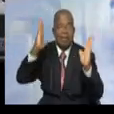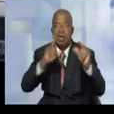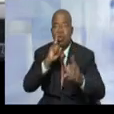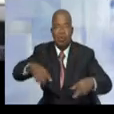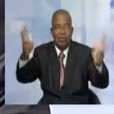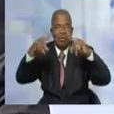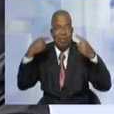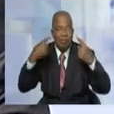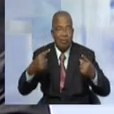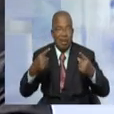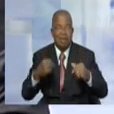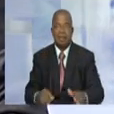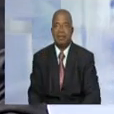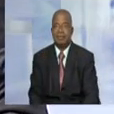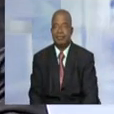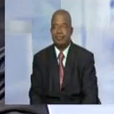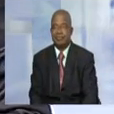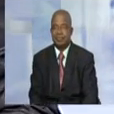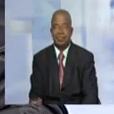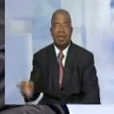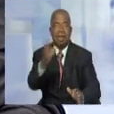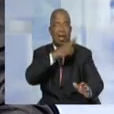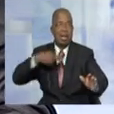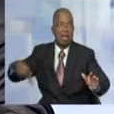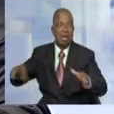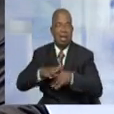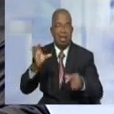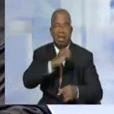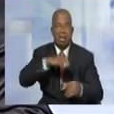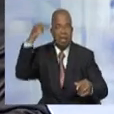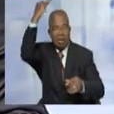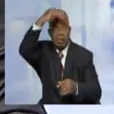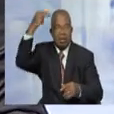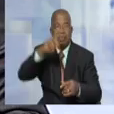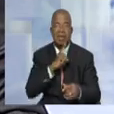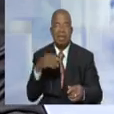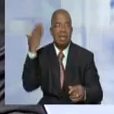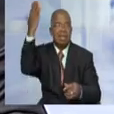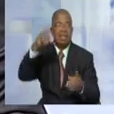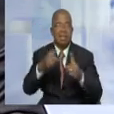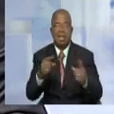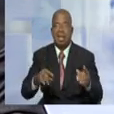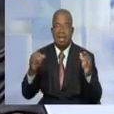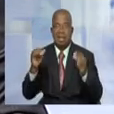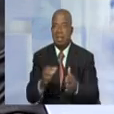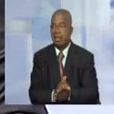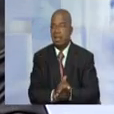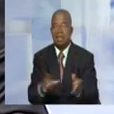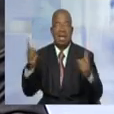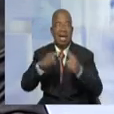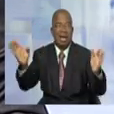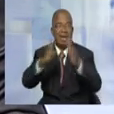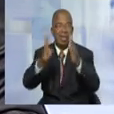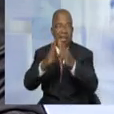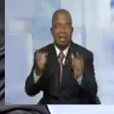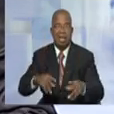roi. Et ce lundi, le roi du Maroc va se rendre au forum économique ivoiro-marocain. C'est à